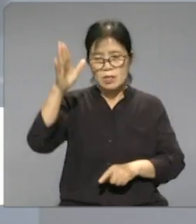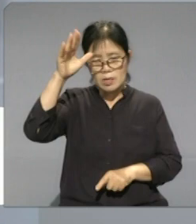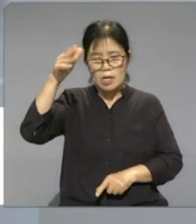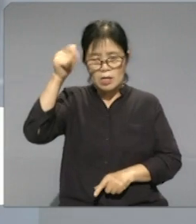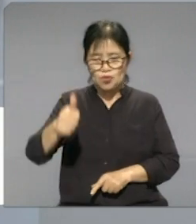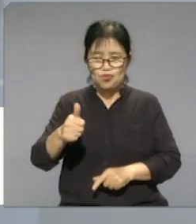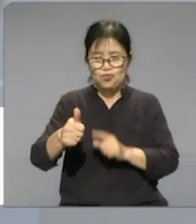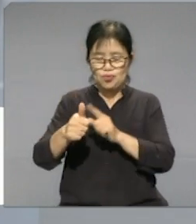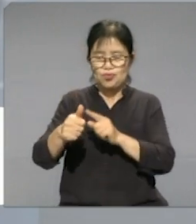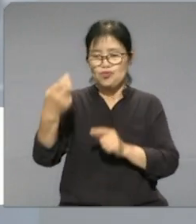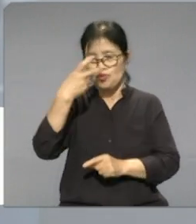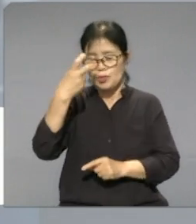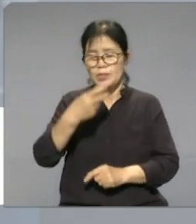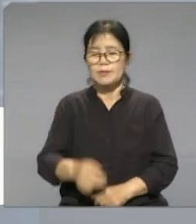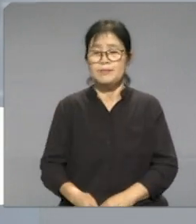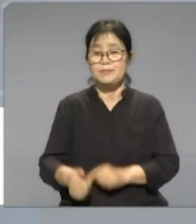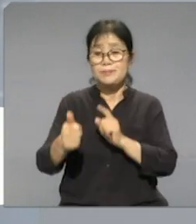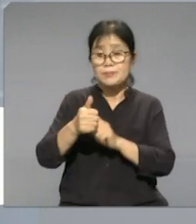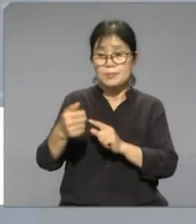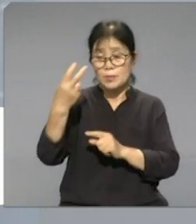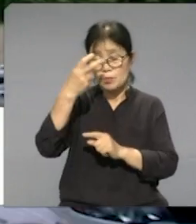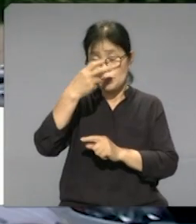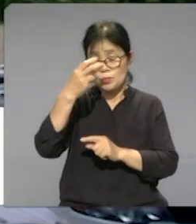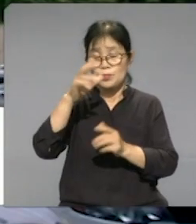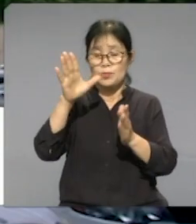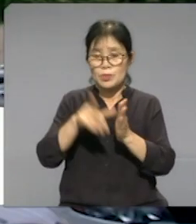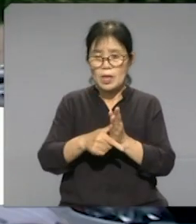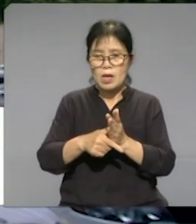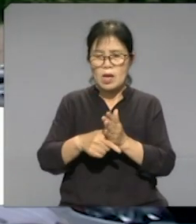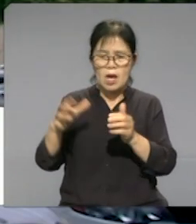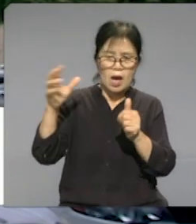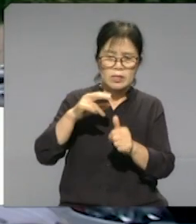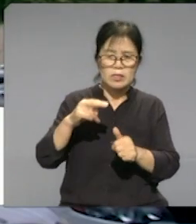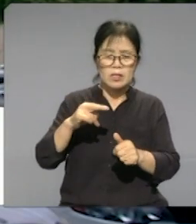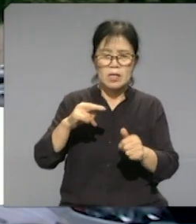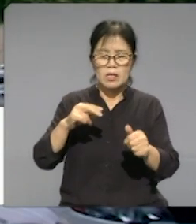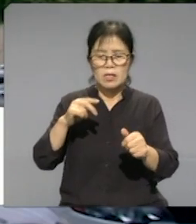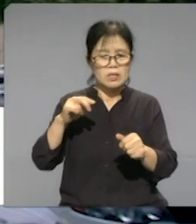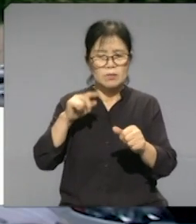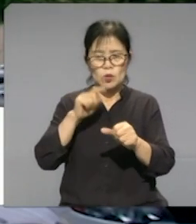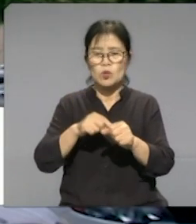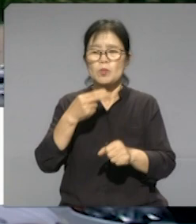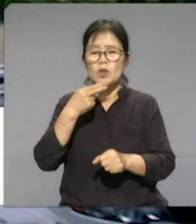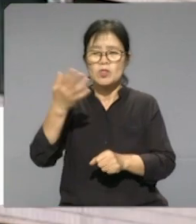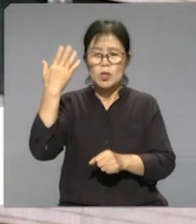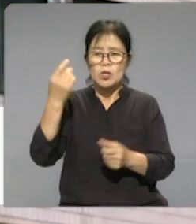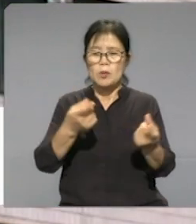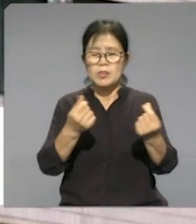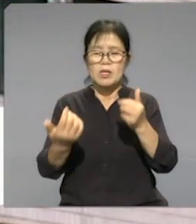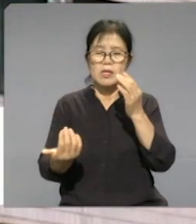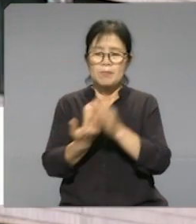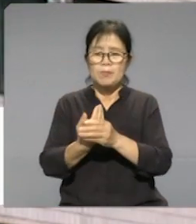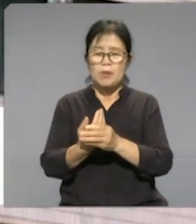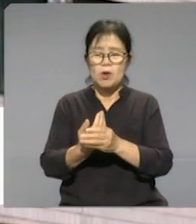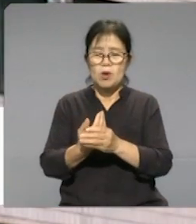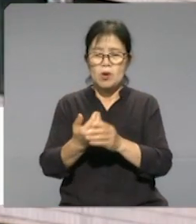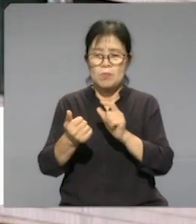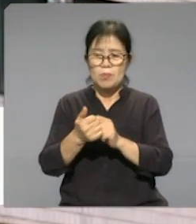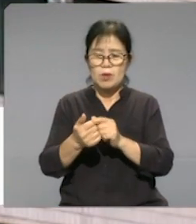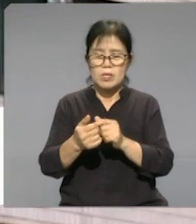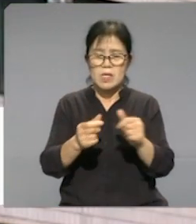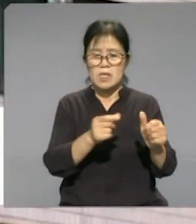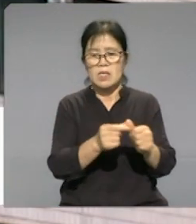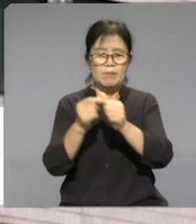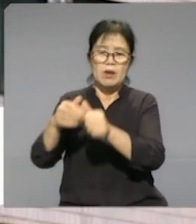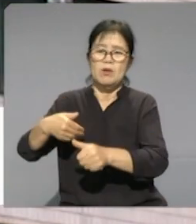a씨를 조사했습니다 a씨는 경찰조사에서 학대 의도는 전혀 없었고 전에도 비슷한 일이 있어 셰퍼드는 입양을